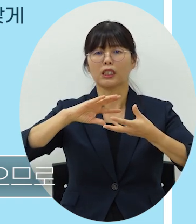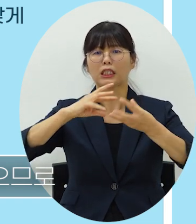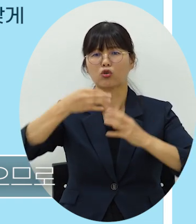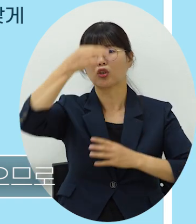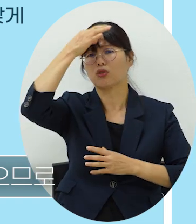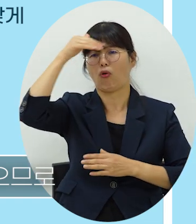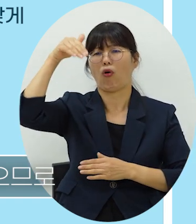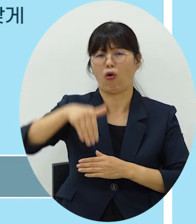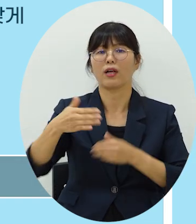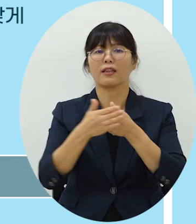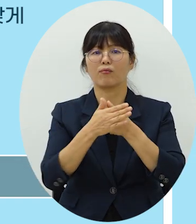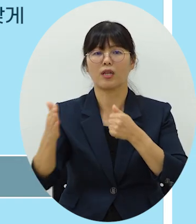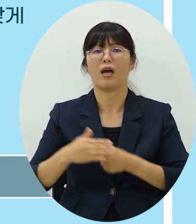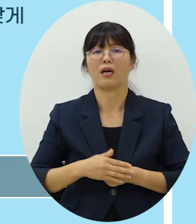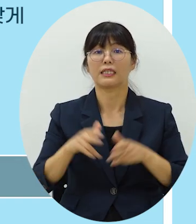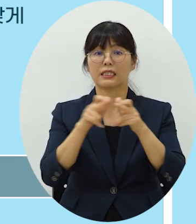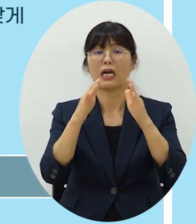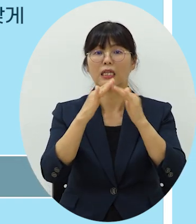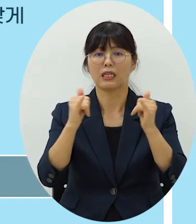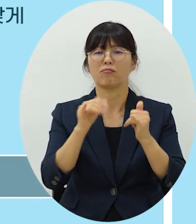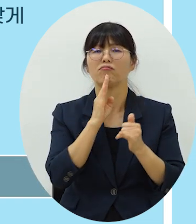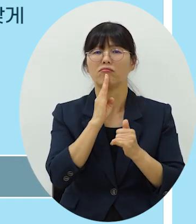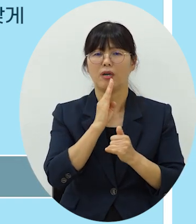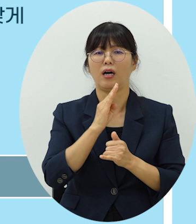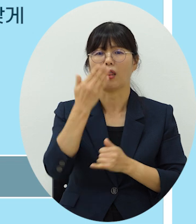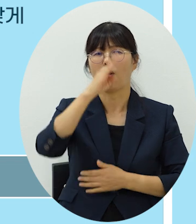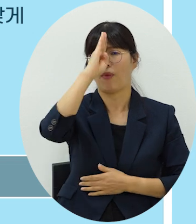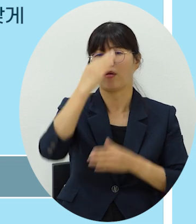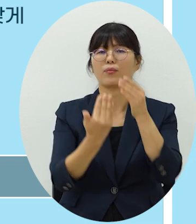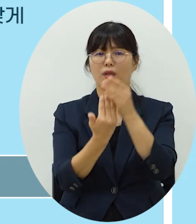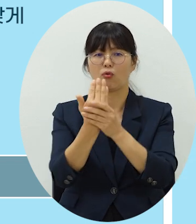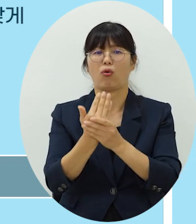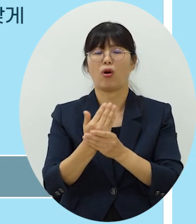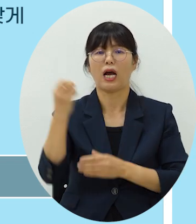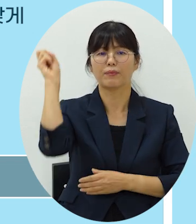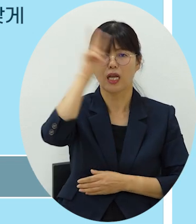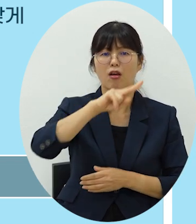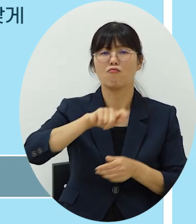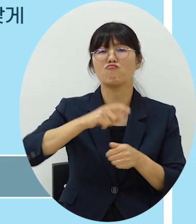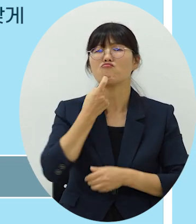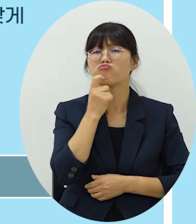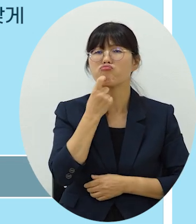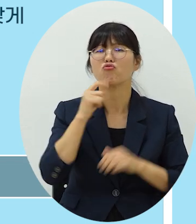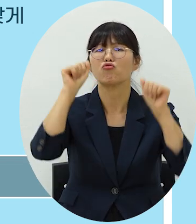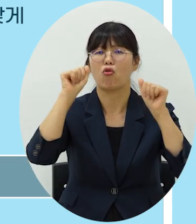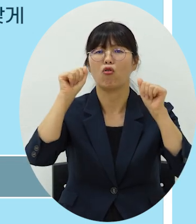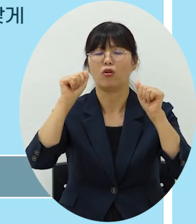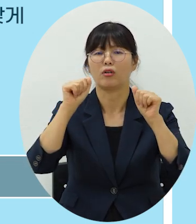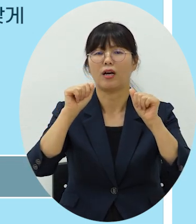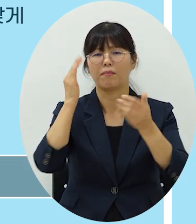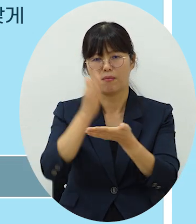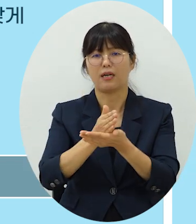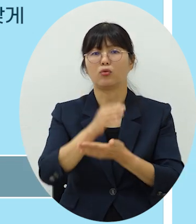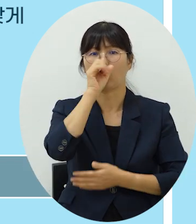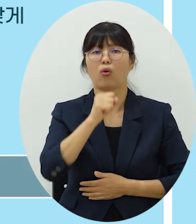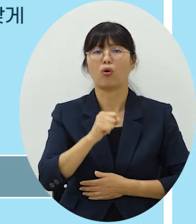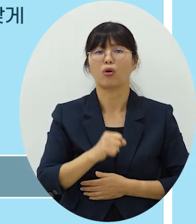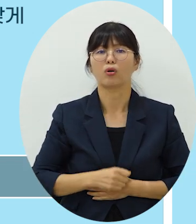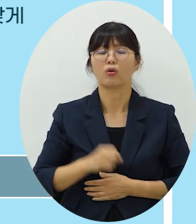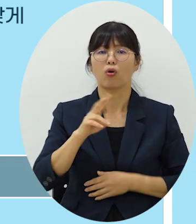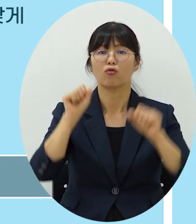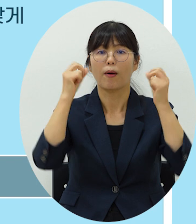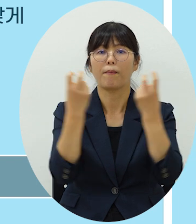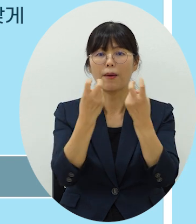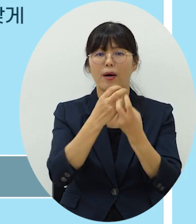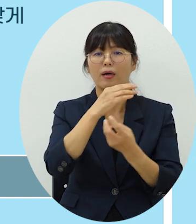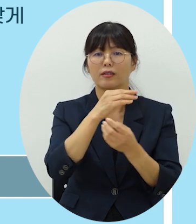저하되어 있으므로 장애인 역시 당뇨병이 생겼다고 갑자기 무리한 운동을 계획하지 않도록 합니다. 일괄적인